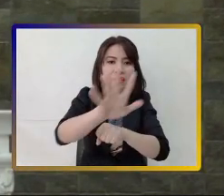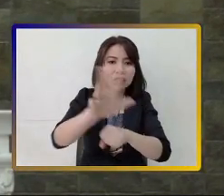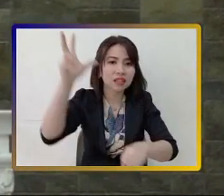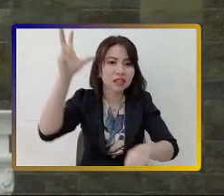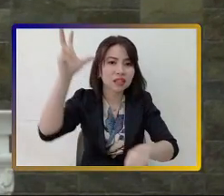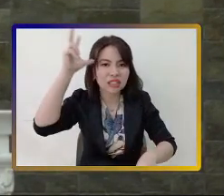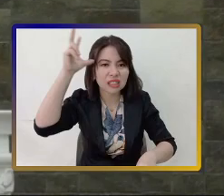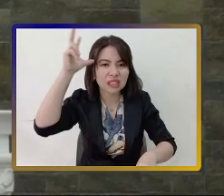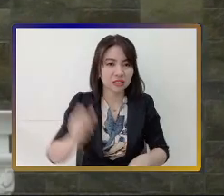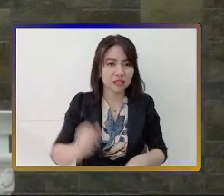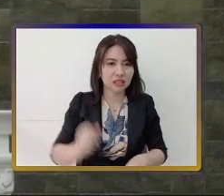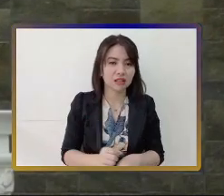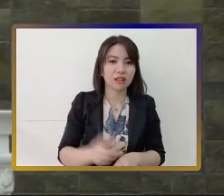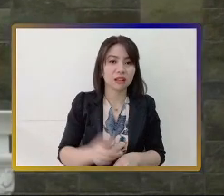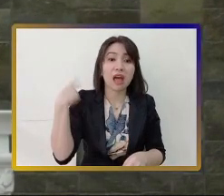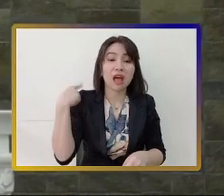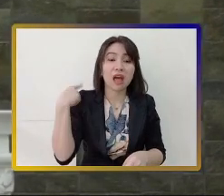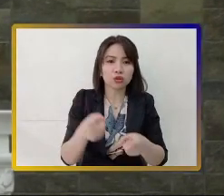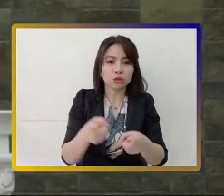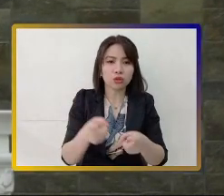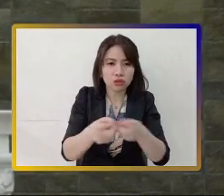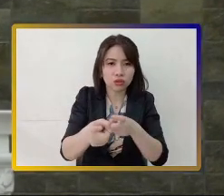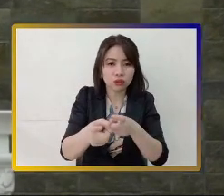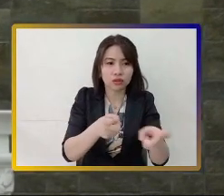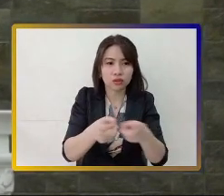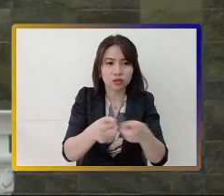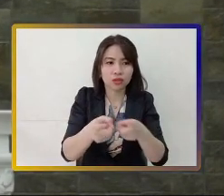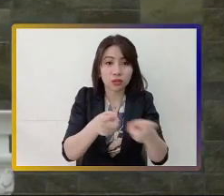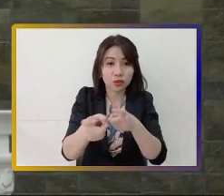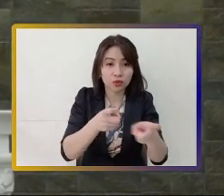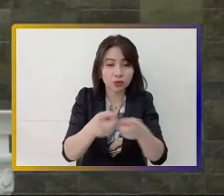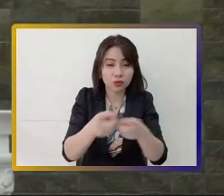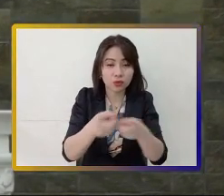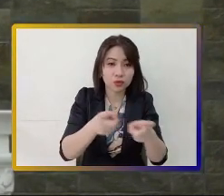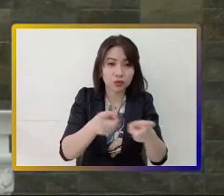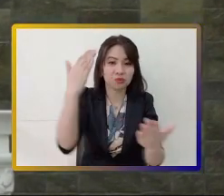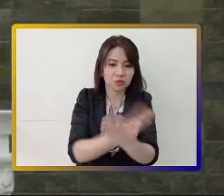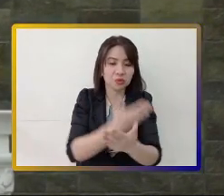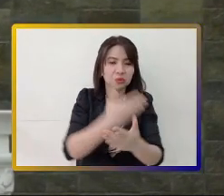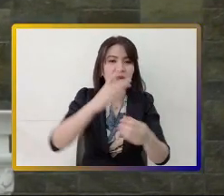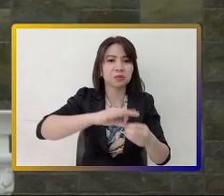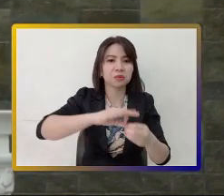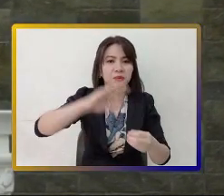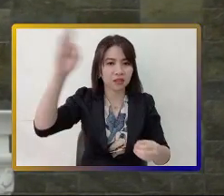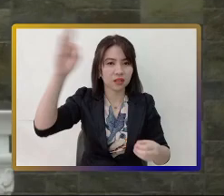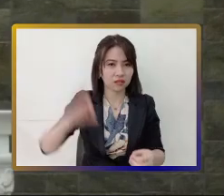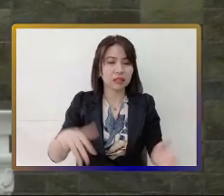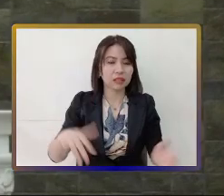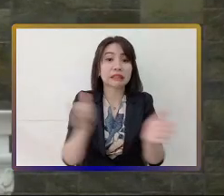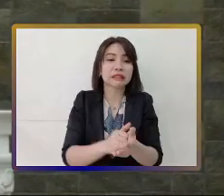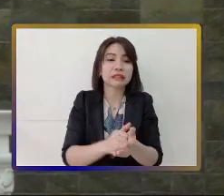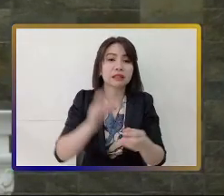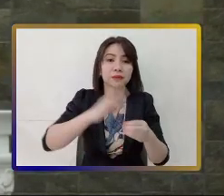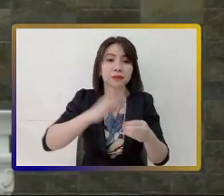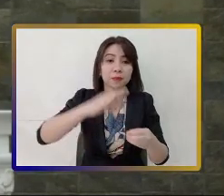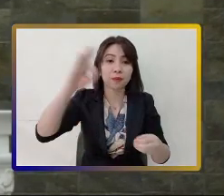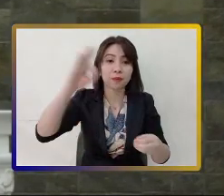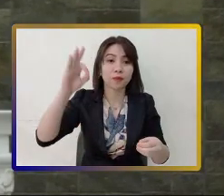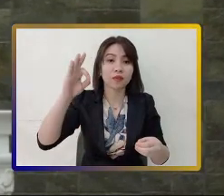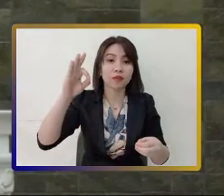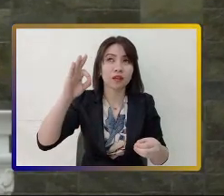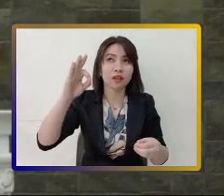bagong espiritu. The spirito. This is what I call the spirit of, or is this